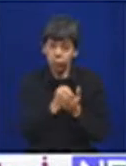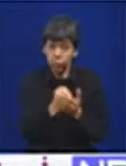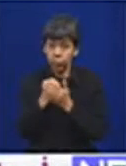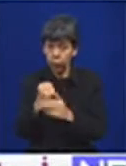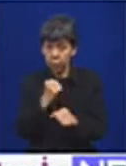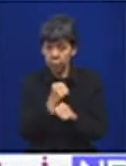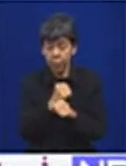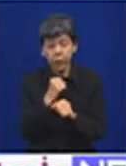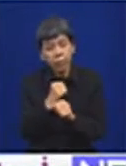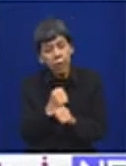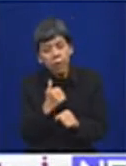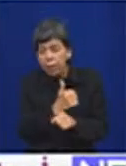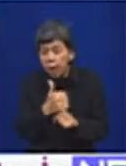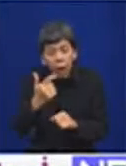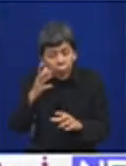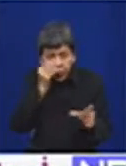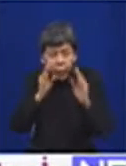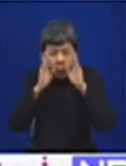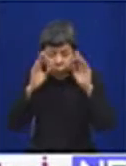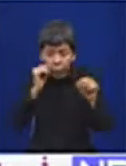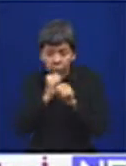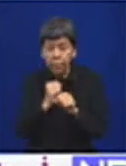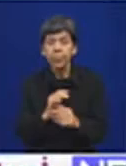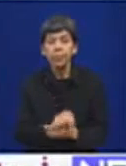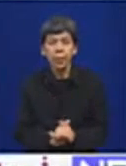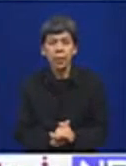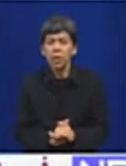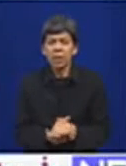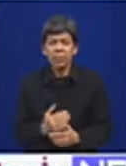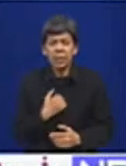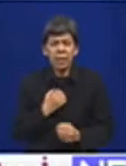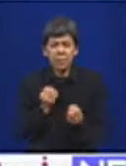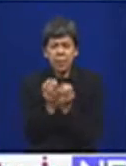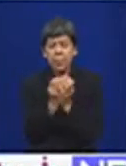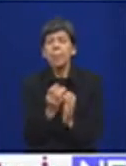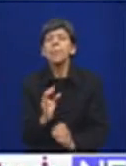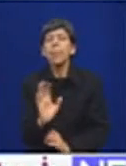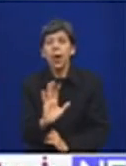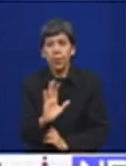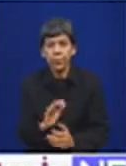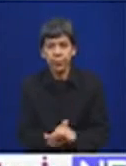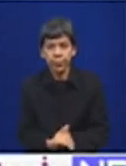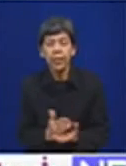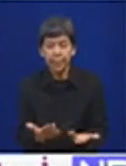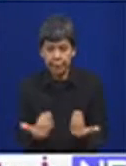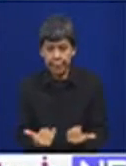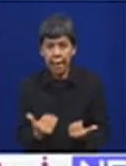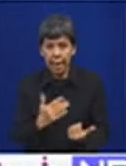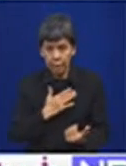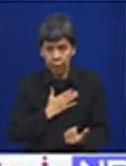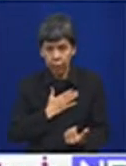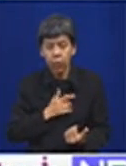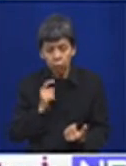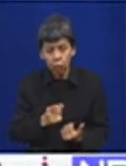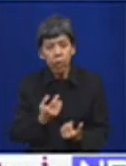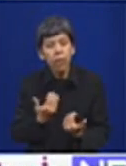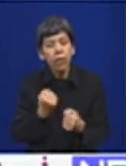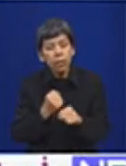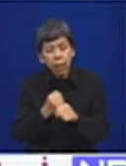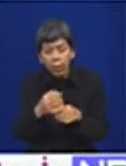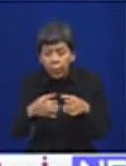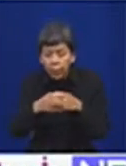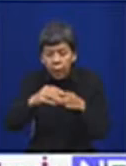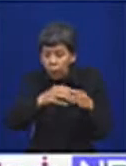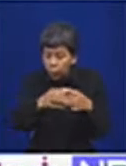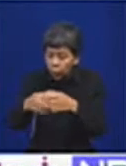ขยายสิ่งที่ทุกคนต้องเรียนรู้แล้วก็ไม่อะไรไม่สร้างความแย้งเพิ่มเติมนะครับนี้เราต้องผสมสี